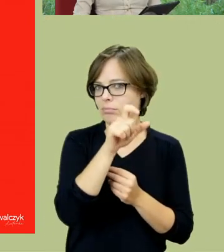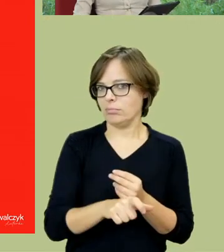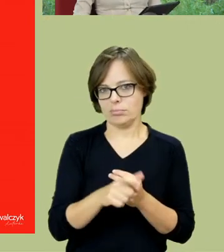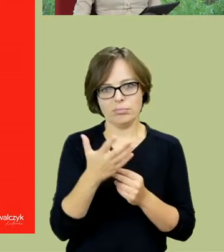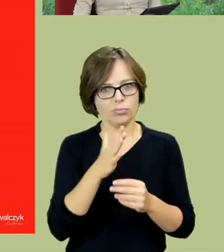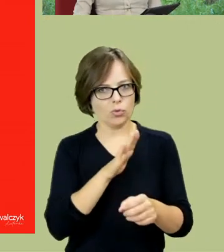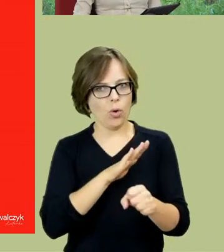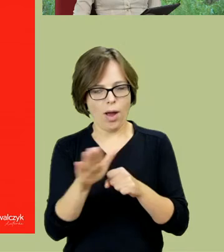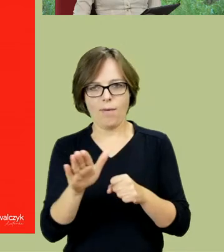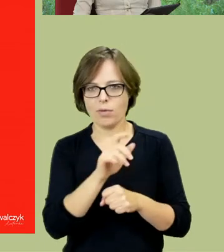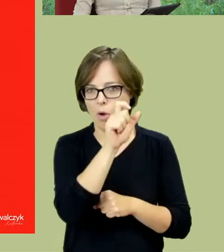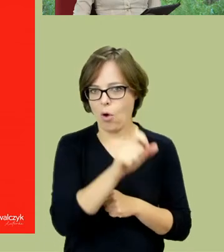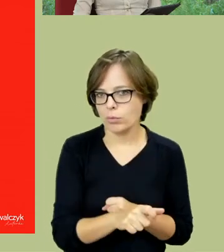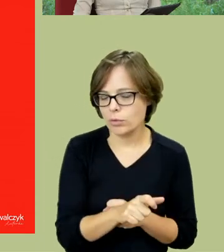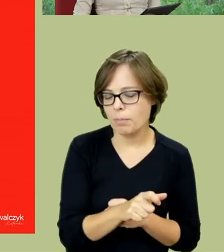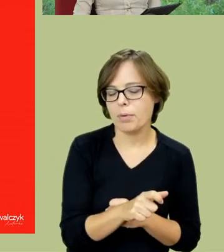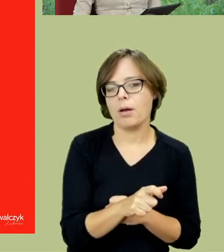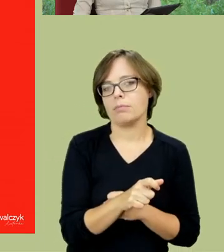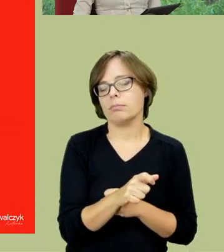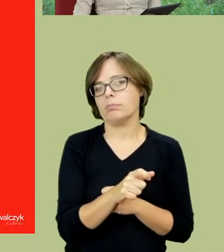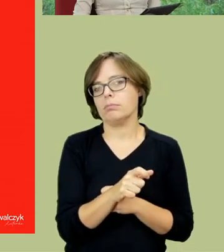postać